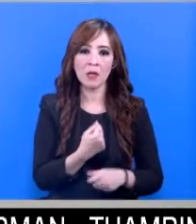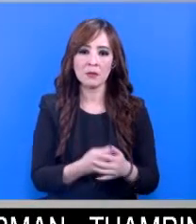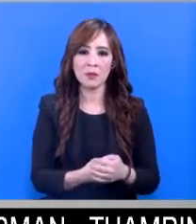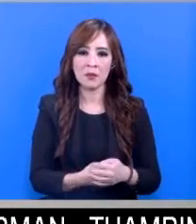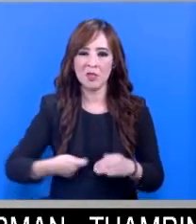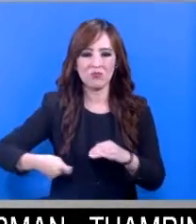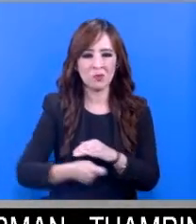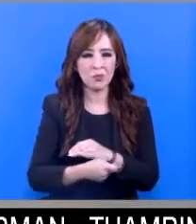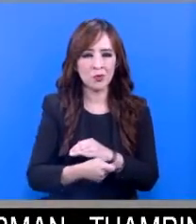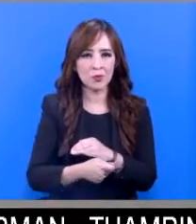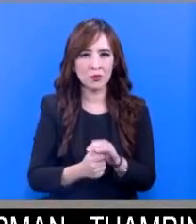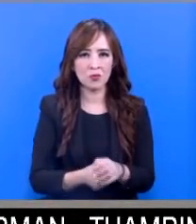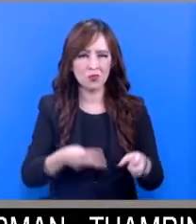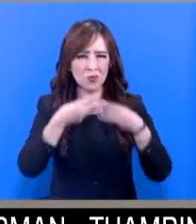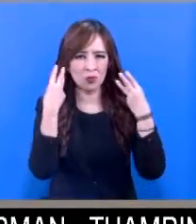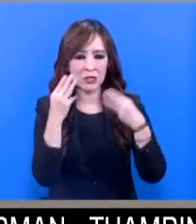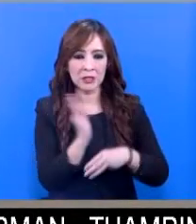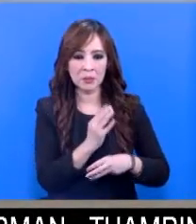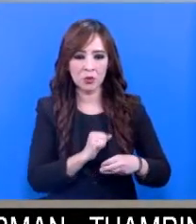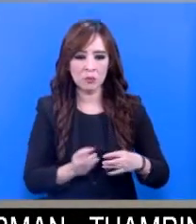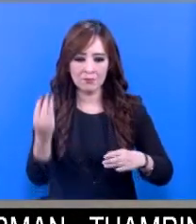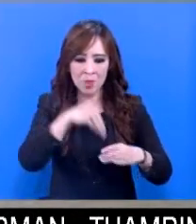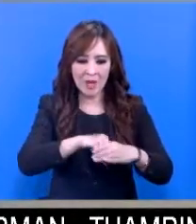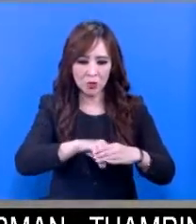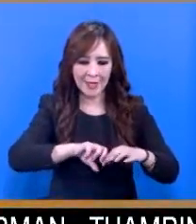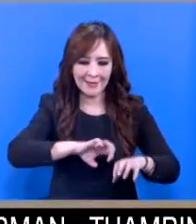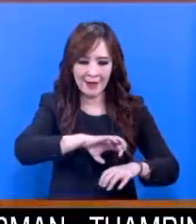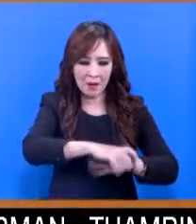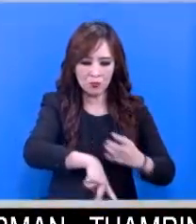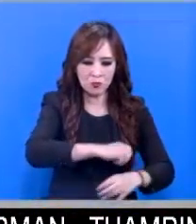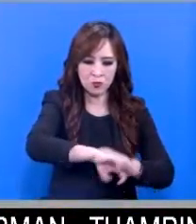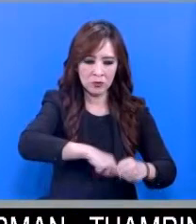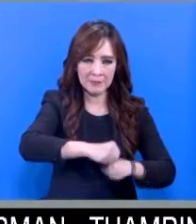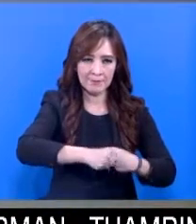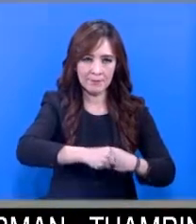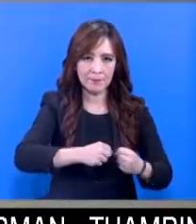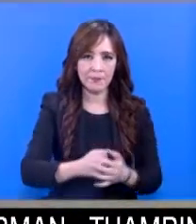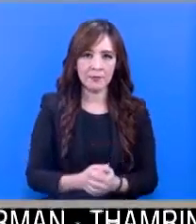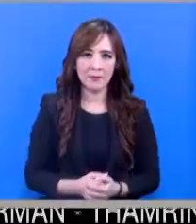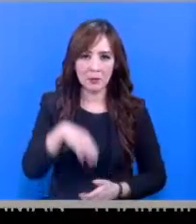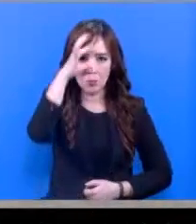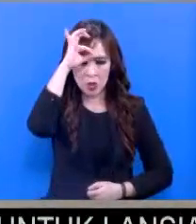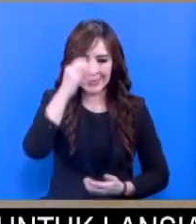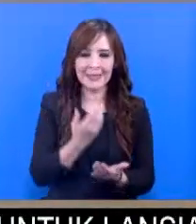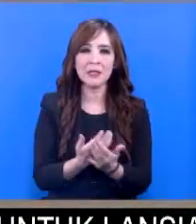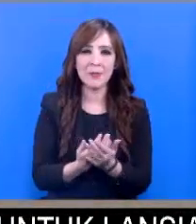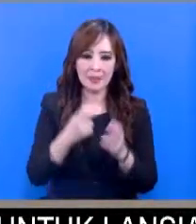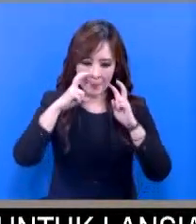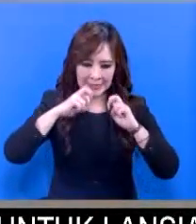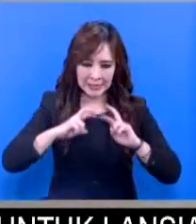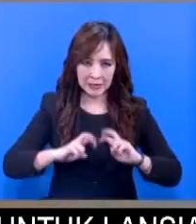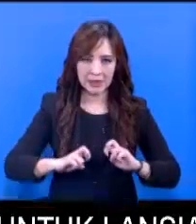sebelum membungkus dan membuangnya. BKSDA Kalimantan Selatan kini meminta polisi mengusut kasus ini.